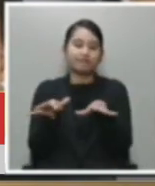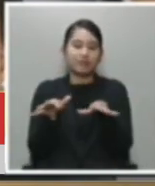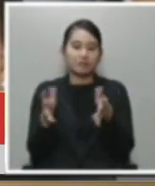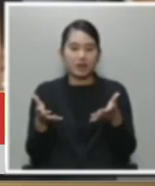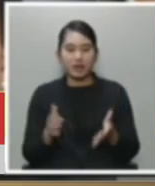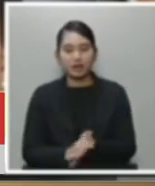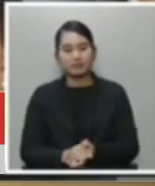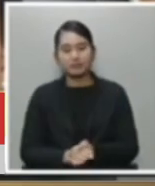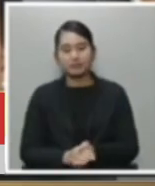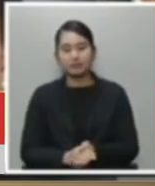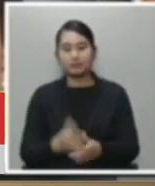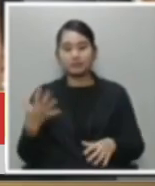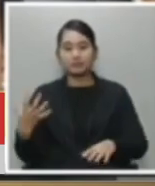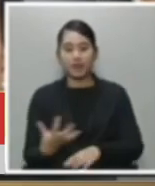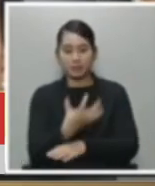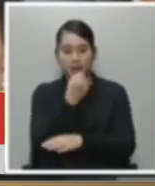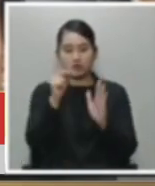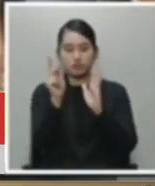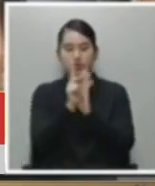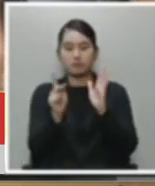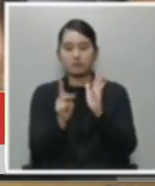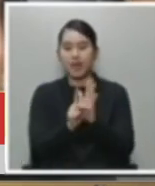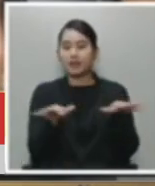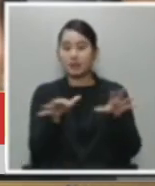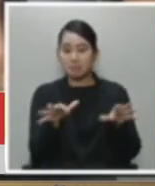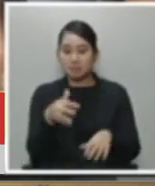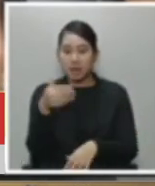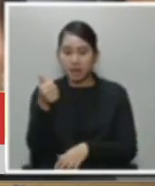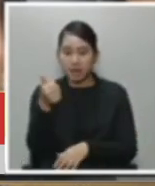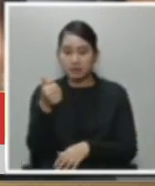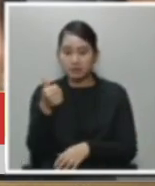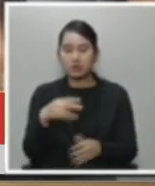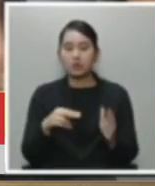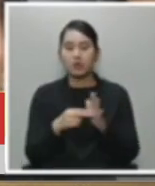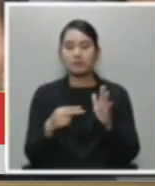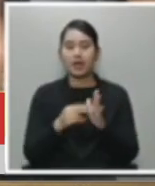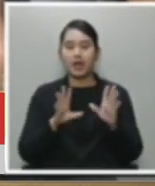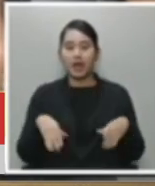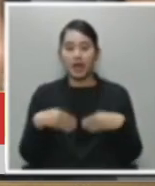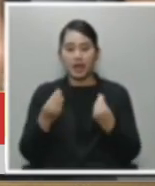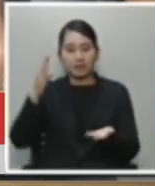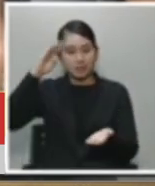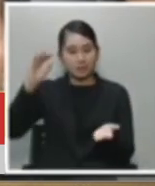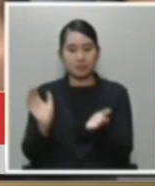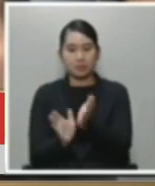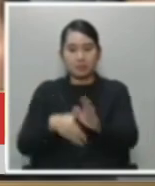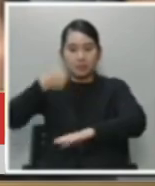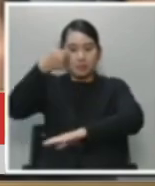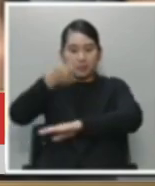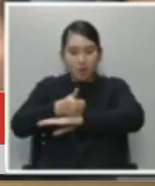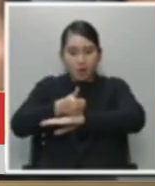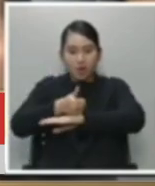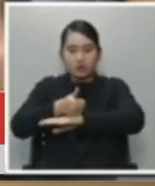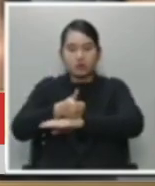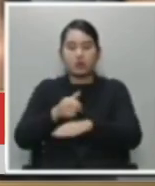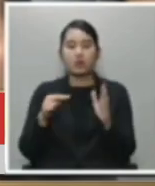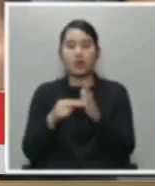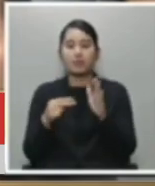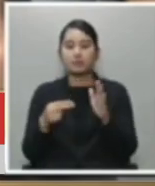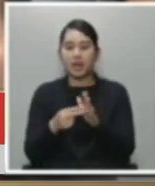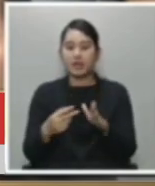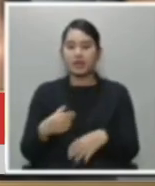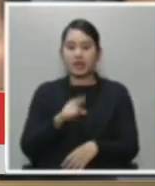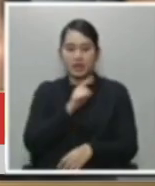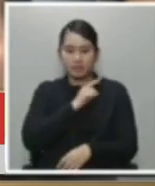สามารถใช้อำนาจกฎหมายตามปกติได้จึงได้มอบให้ผบ.ตร.ซึ่งเป็นผบ.เหตุการณ์ใน